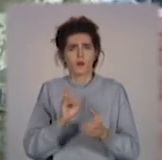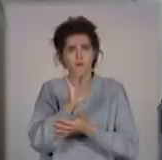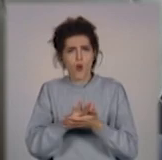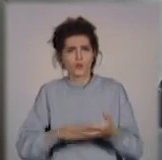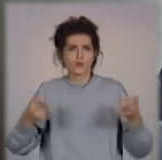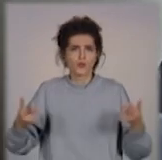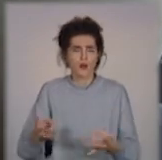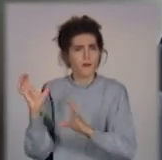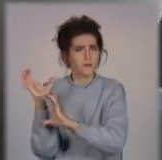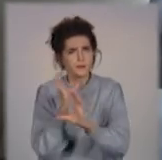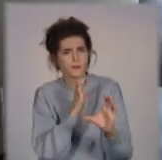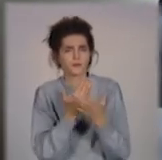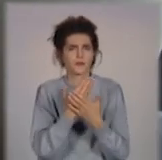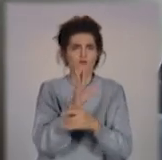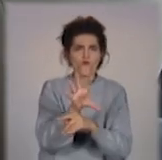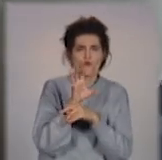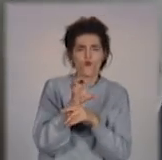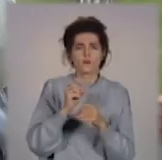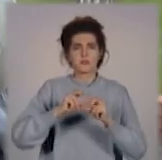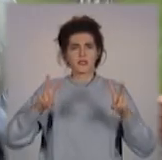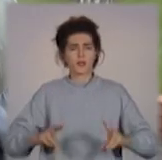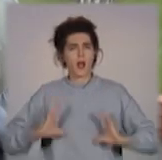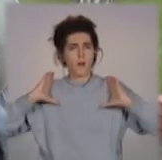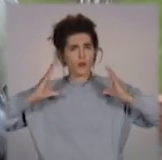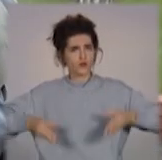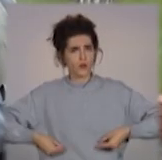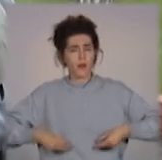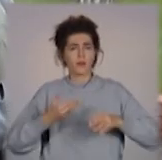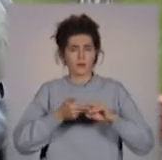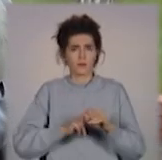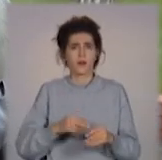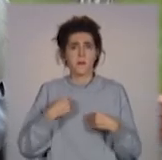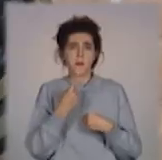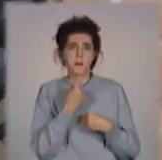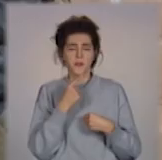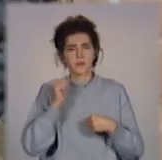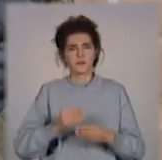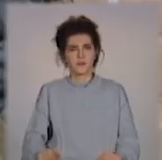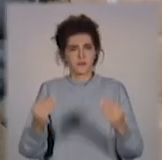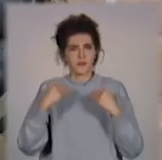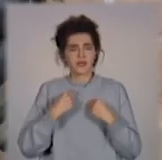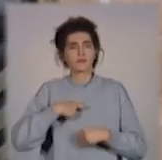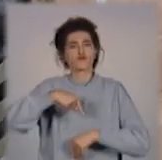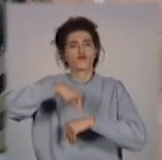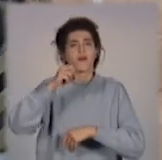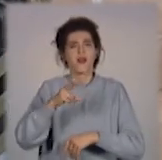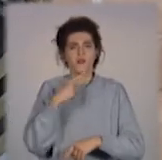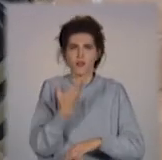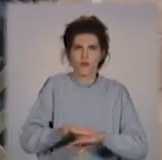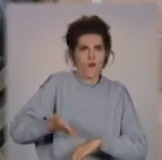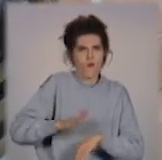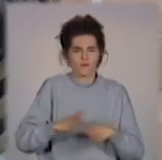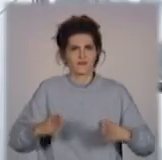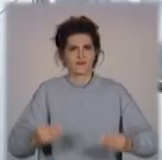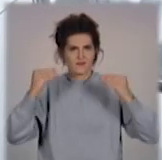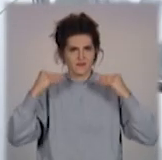зйомку. Крім фотоапарата, бере бронежилет. Я теж вирішила його приміряти. Як по відчуттям? Важко, якщо